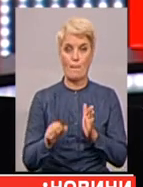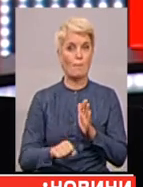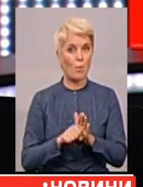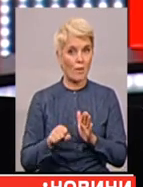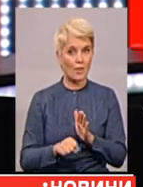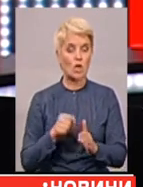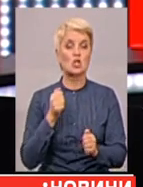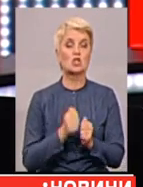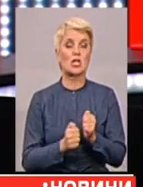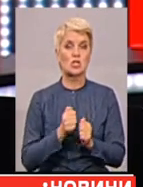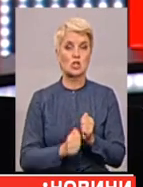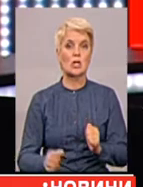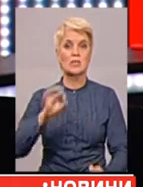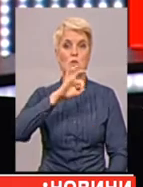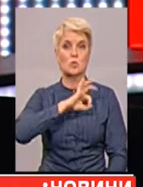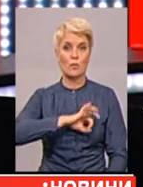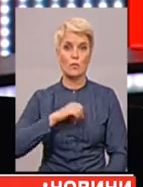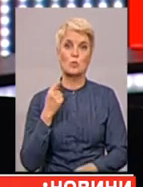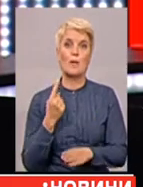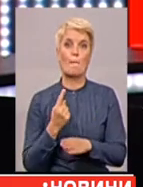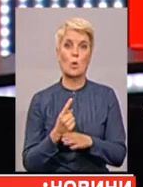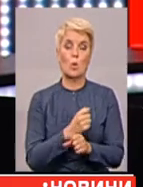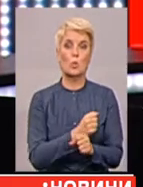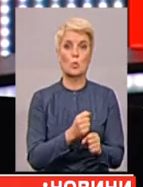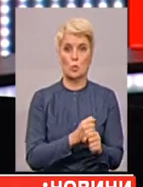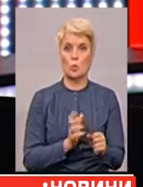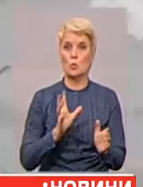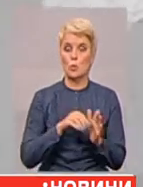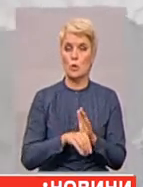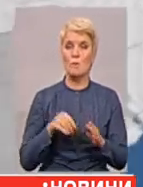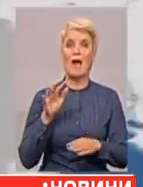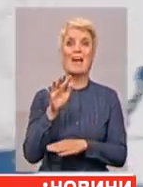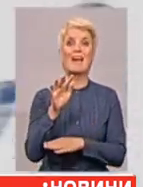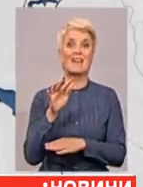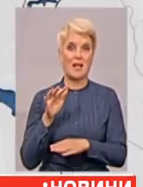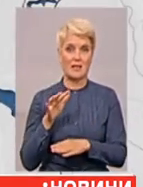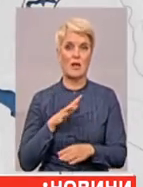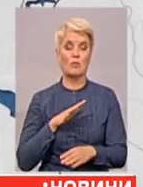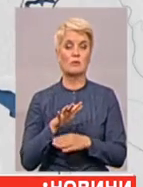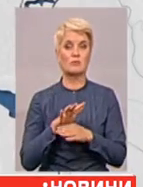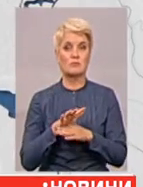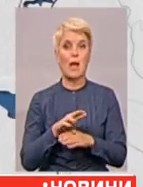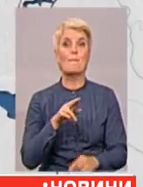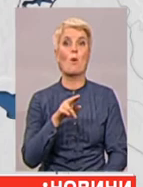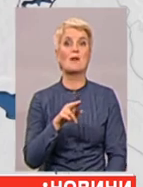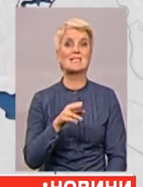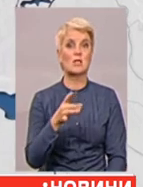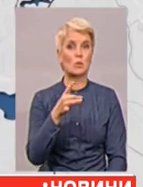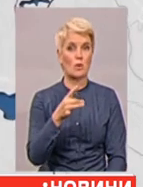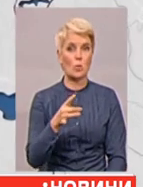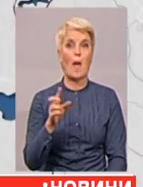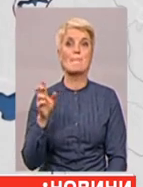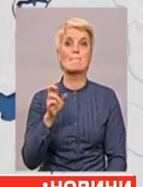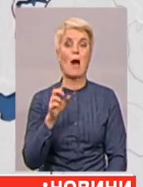застосовують заборонену зброю, зокрема гради. На Луганщині бойові дії тривали в Попаснянському районі та на Бахмутській трасі. З мінометів ворог